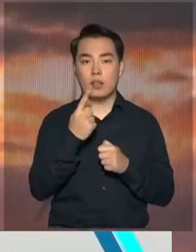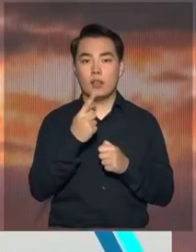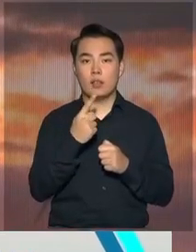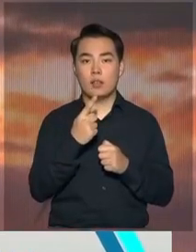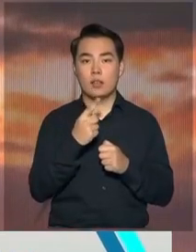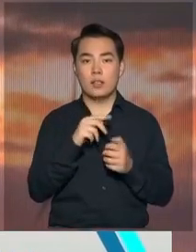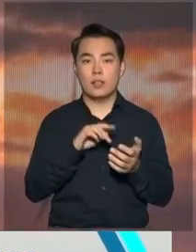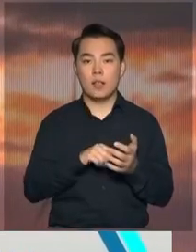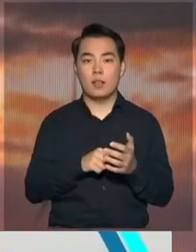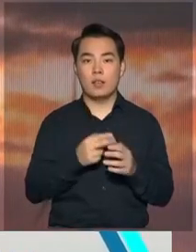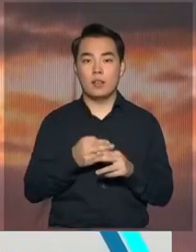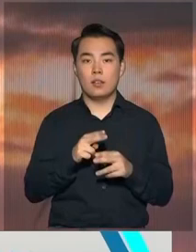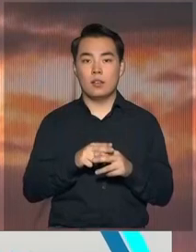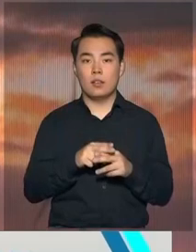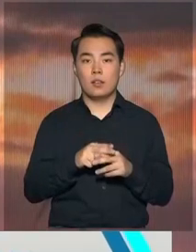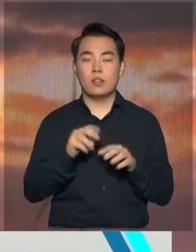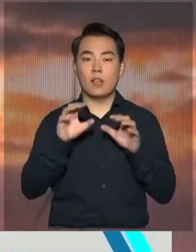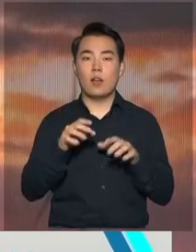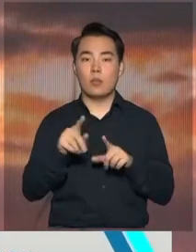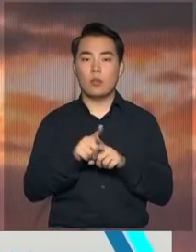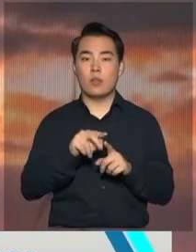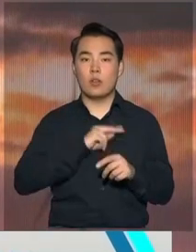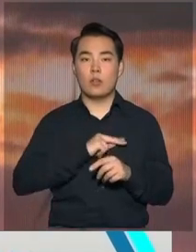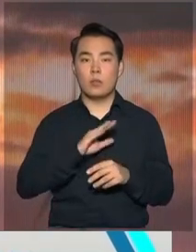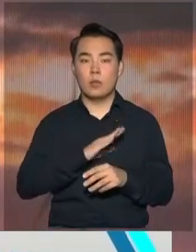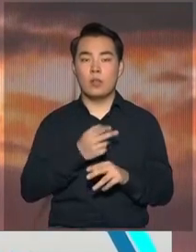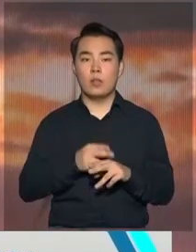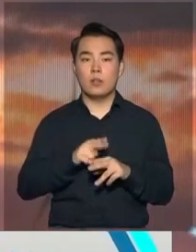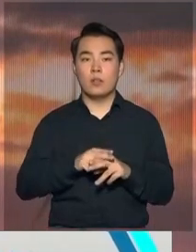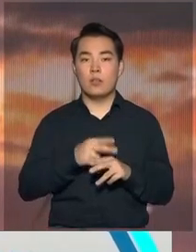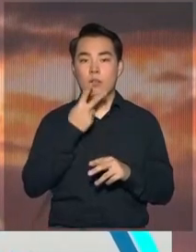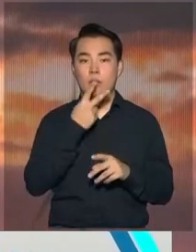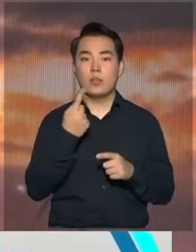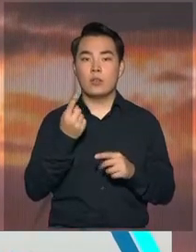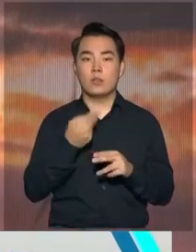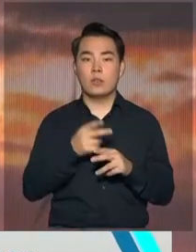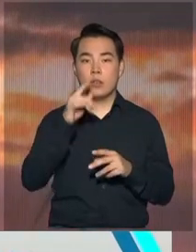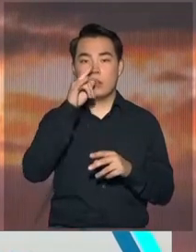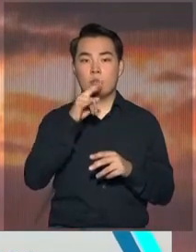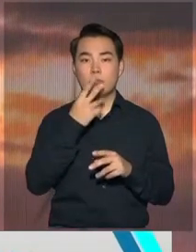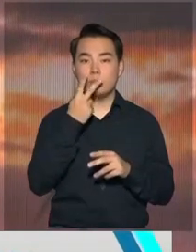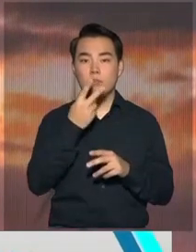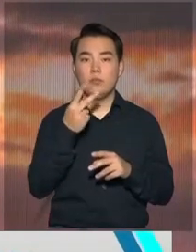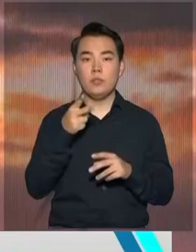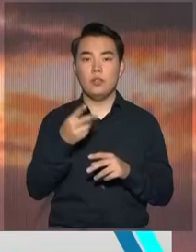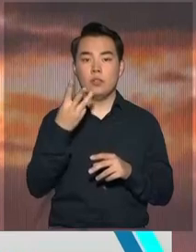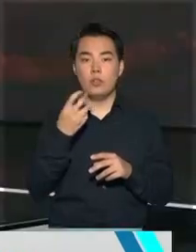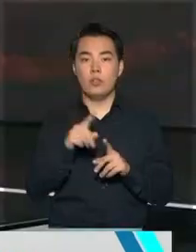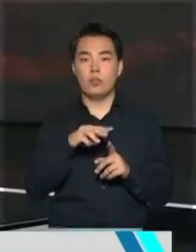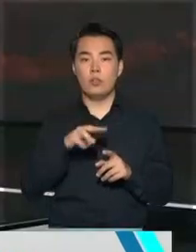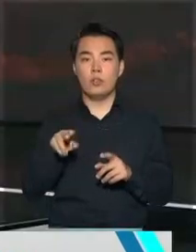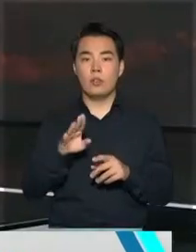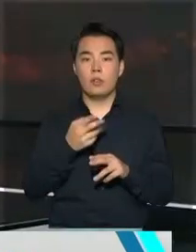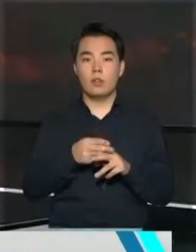қосымша заңнамалық шаралар қабылданды. Соның негізінде себебінде қазіргі таңда елімізде 2388 мегаватт